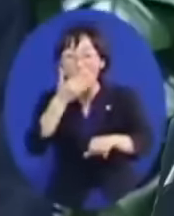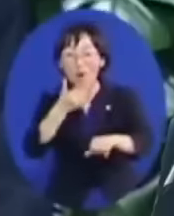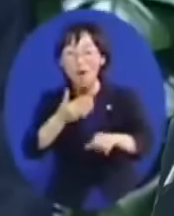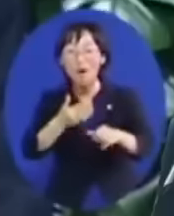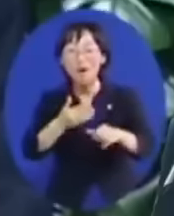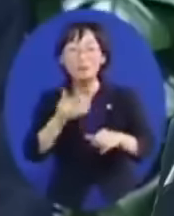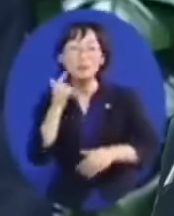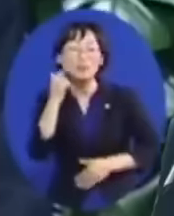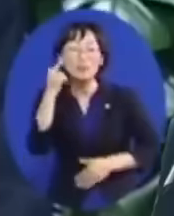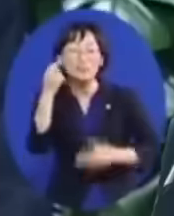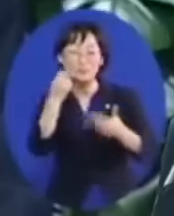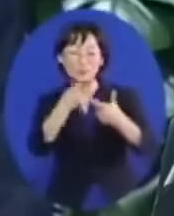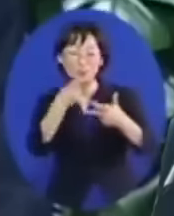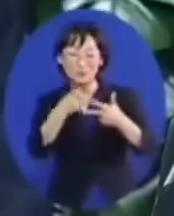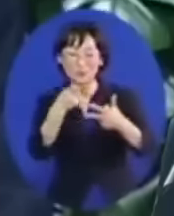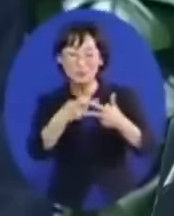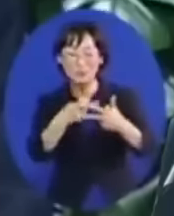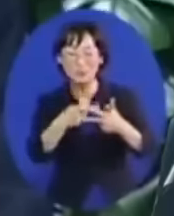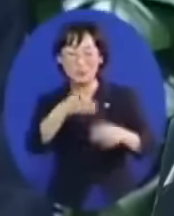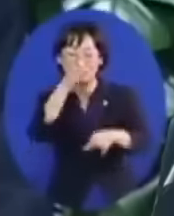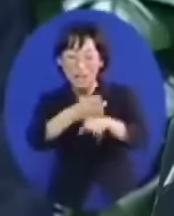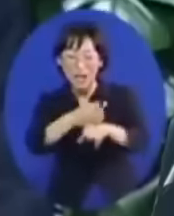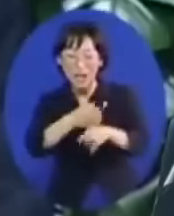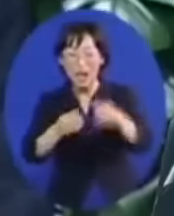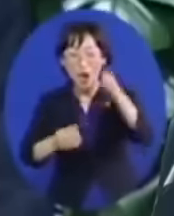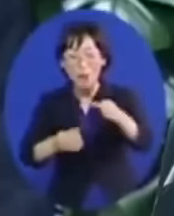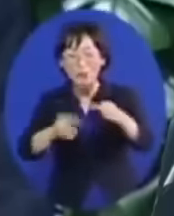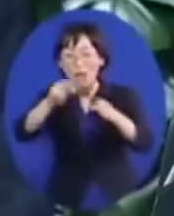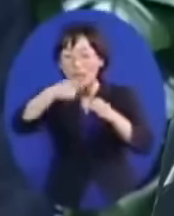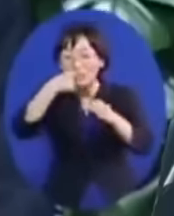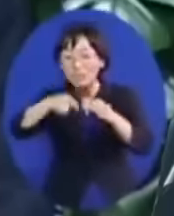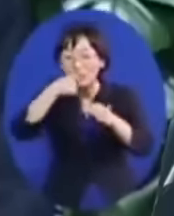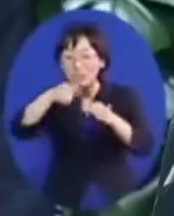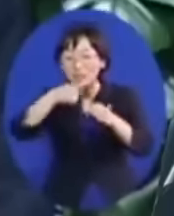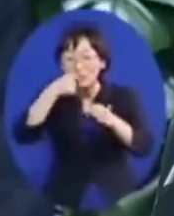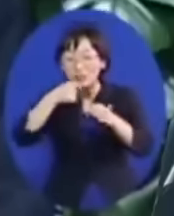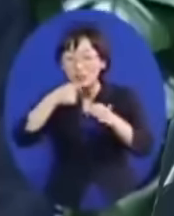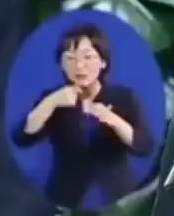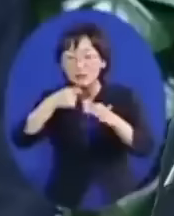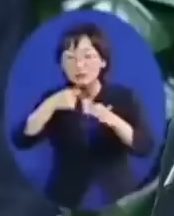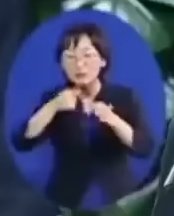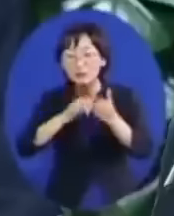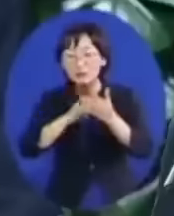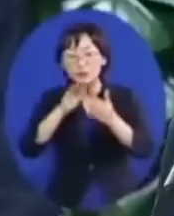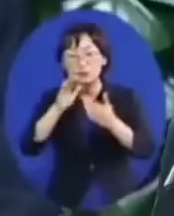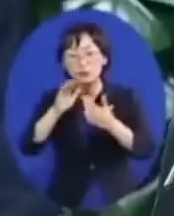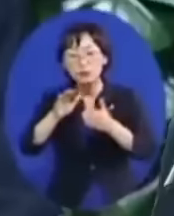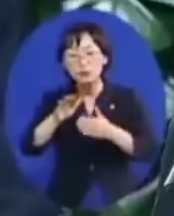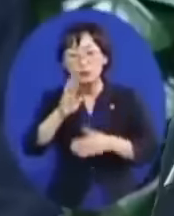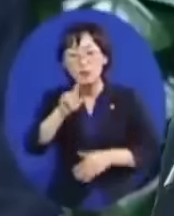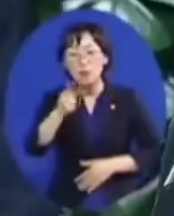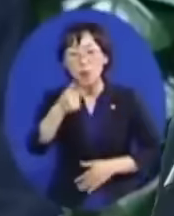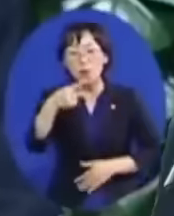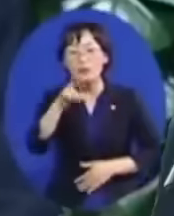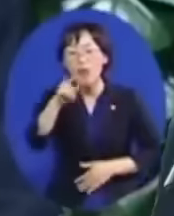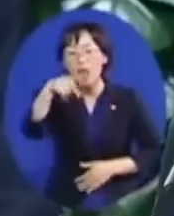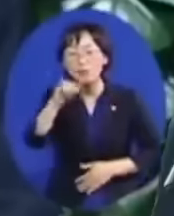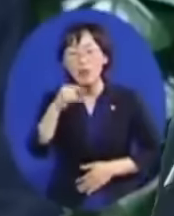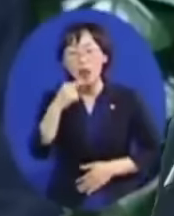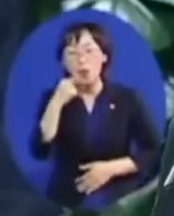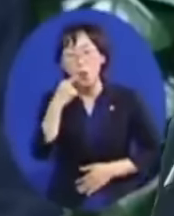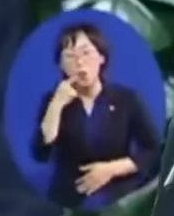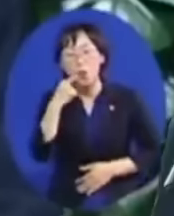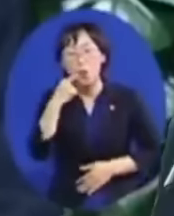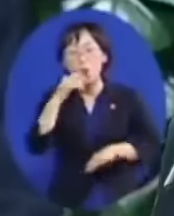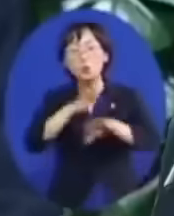번데기를 한 컵 사서 먹었어요. 그런데 그 번데기가 맹렬한 냉독성